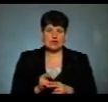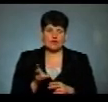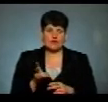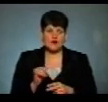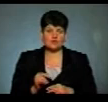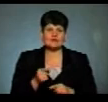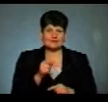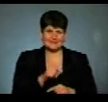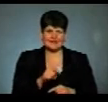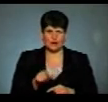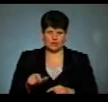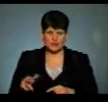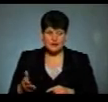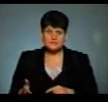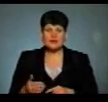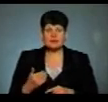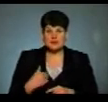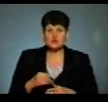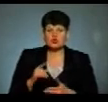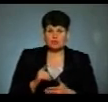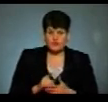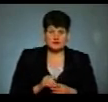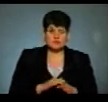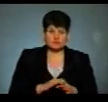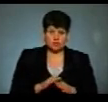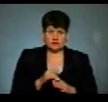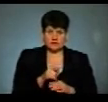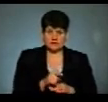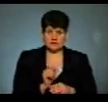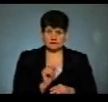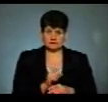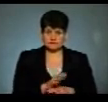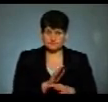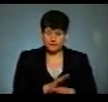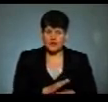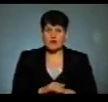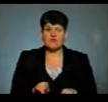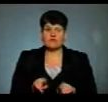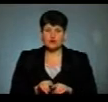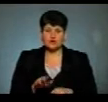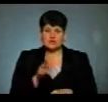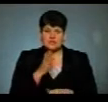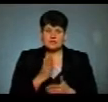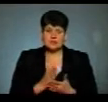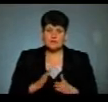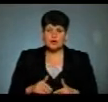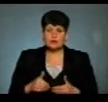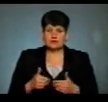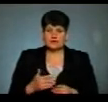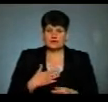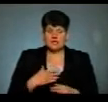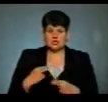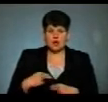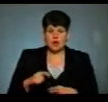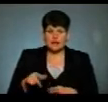лікуванню таких пацієнтів. І ми зобов'язані притримуватися цих рекомендацій. В той же час ми маємо рекомендації від наших колег